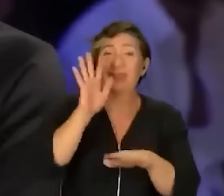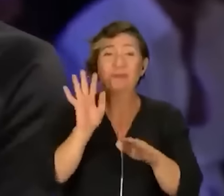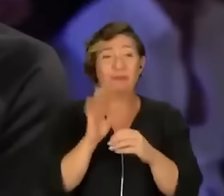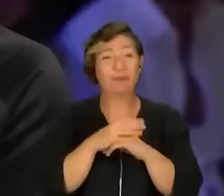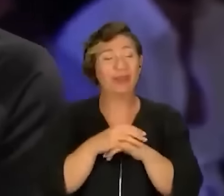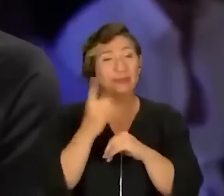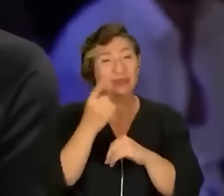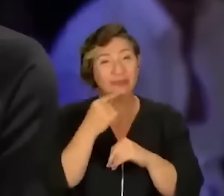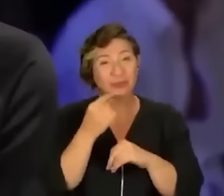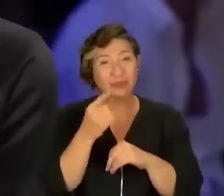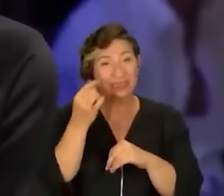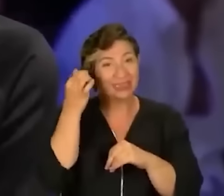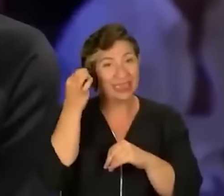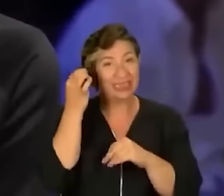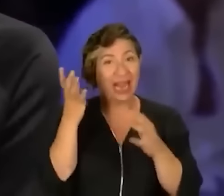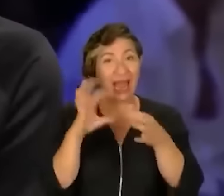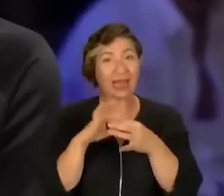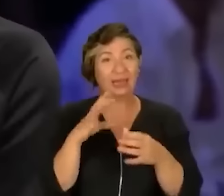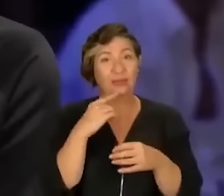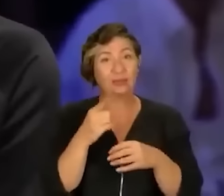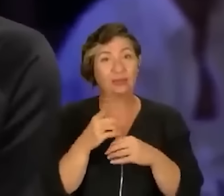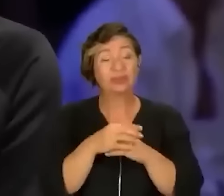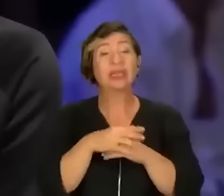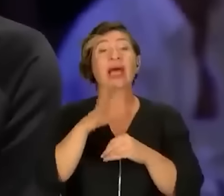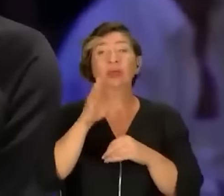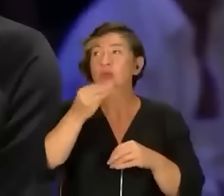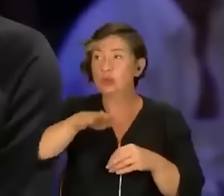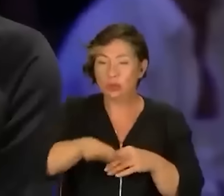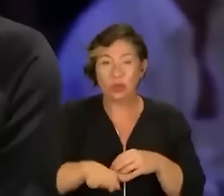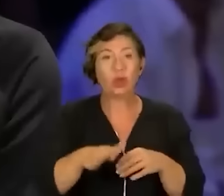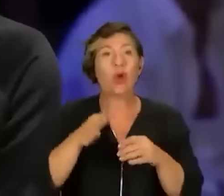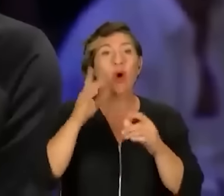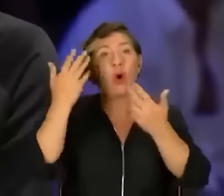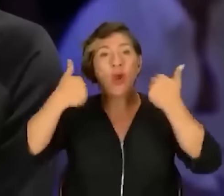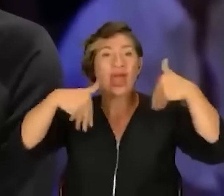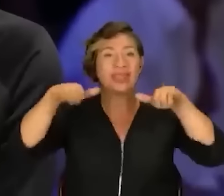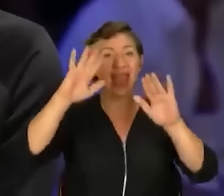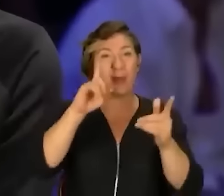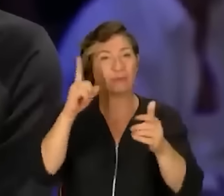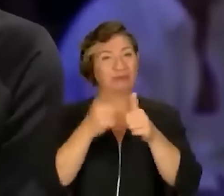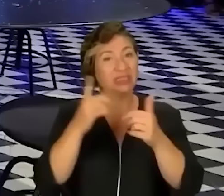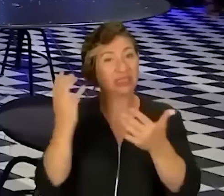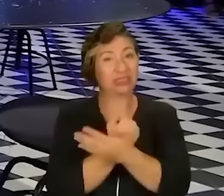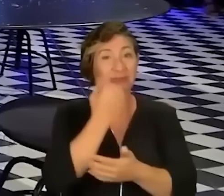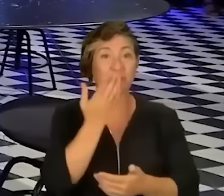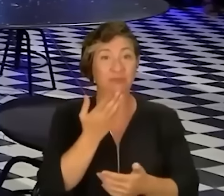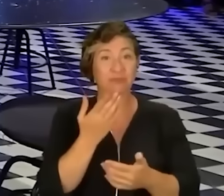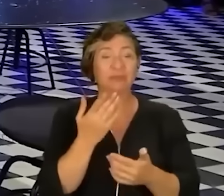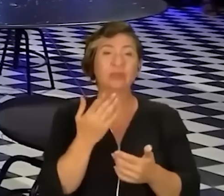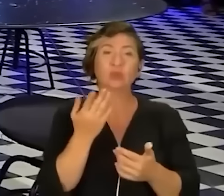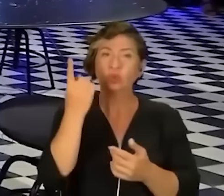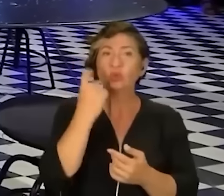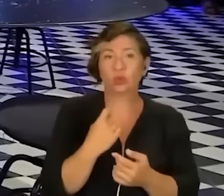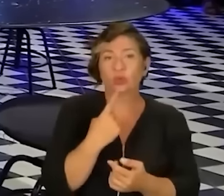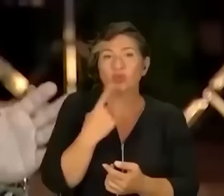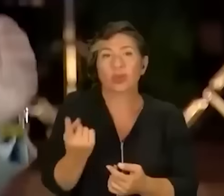Dur, bir şey diyorsun ya. O saçlarınla ilgili nerede diyorsun? Ha, çocukluğumda oryantal birinciliği kazanmışlığım var. Bu daha güzel. Yani